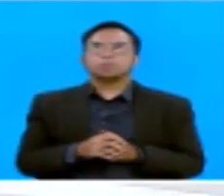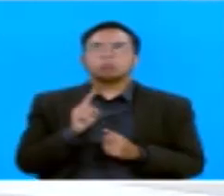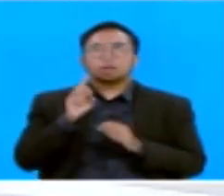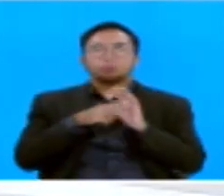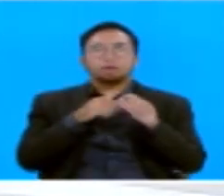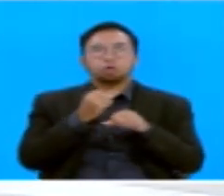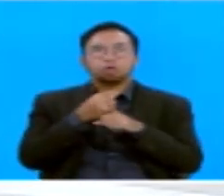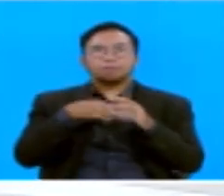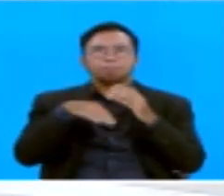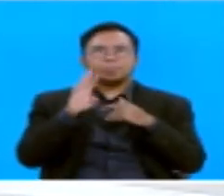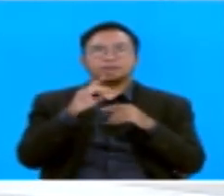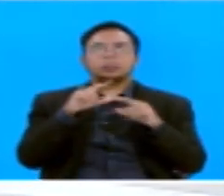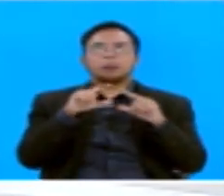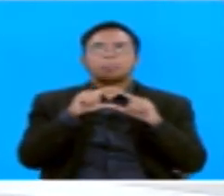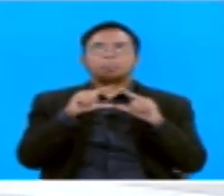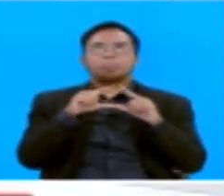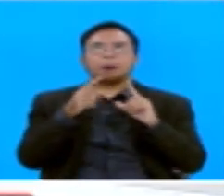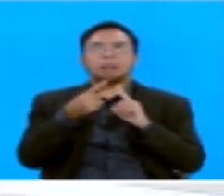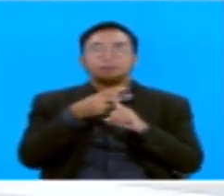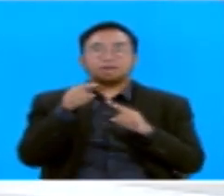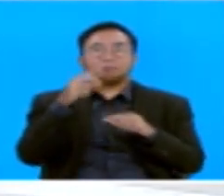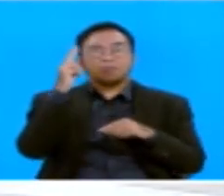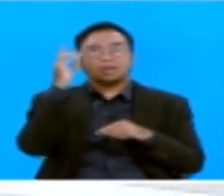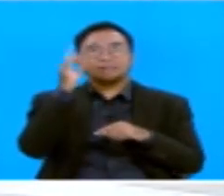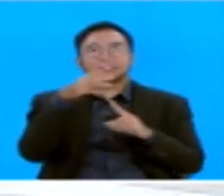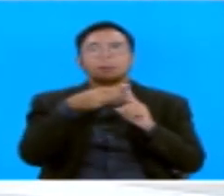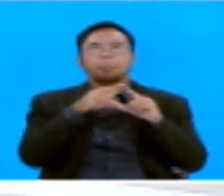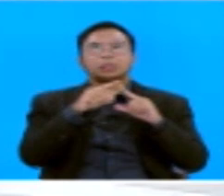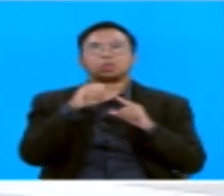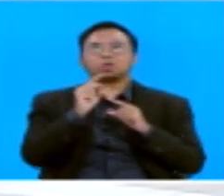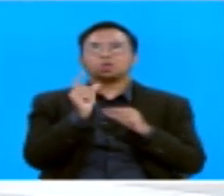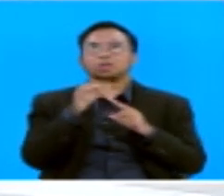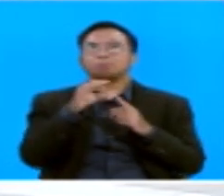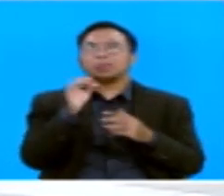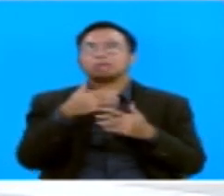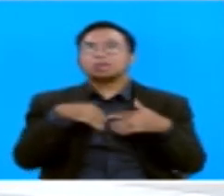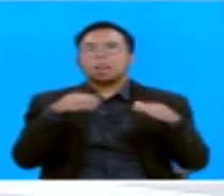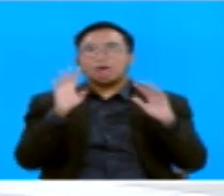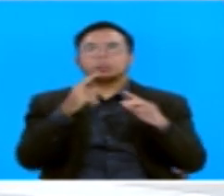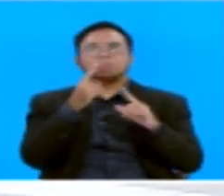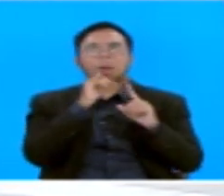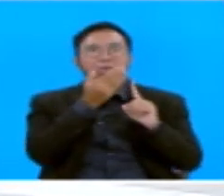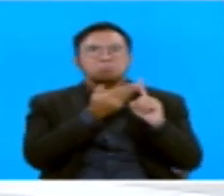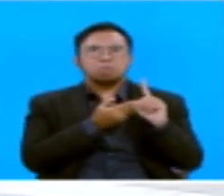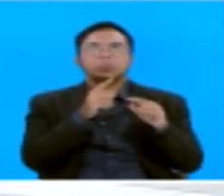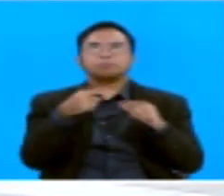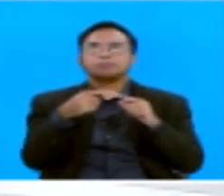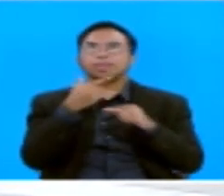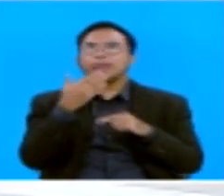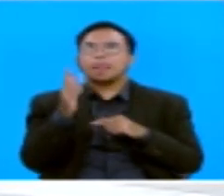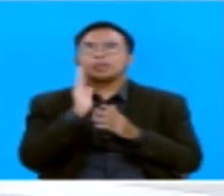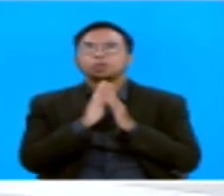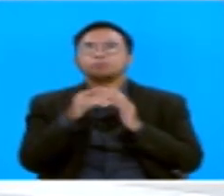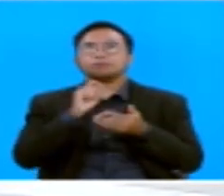Sudah lebih dari satu minggu, Ahmad Fauzi, Kepala Desa Batur, terpilih hilang. Seperti apa sosoknya? Kita akan tanyakan langsung kepada Sekretaris Desa Batur,